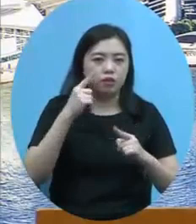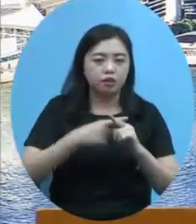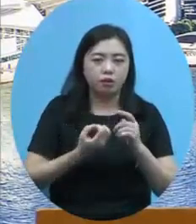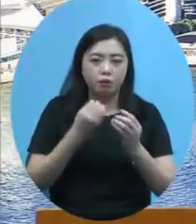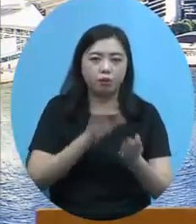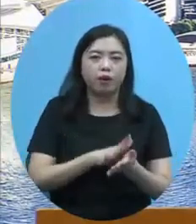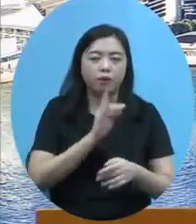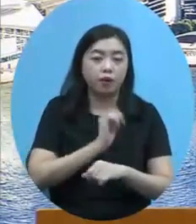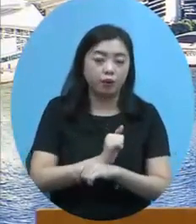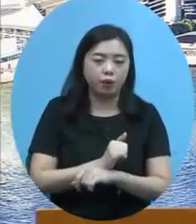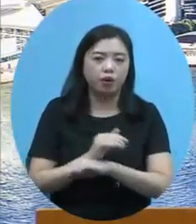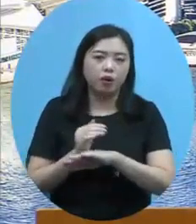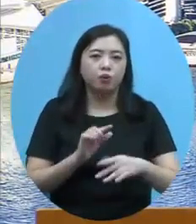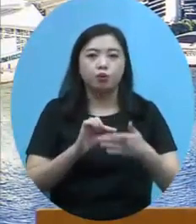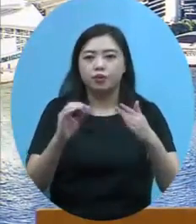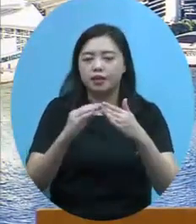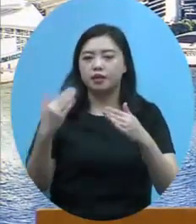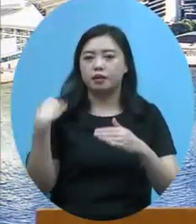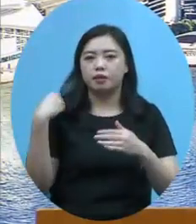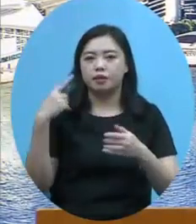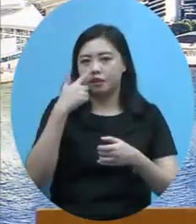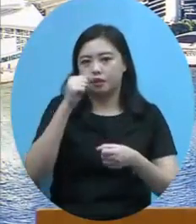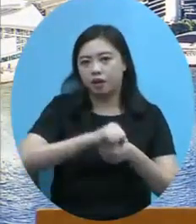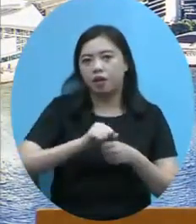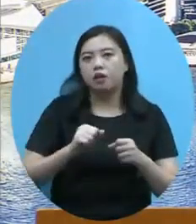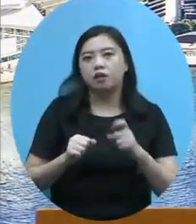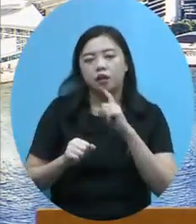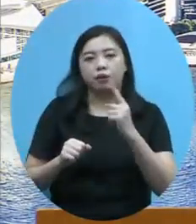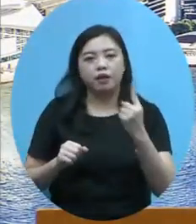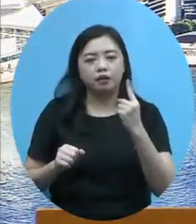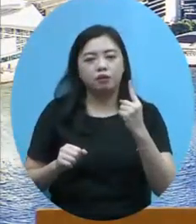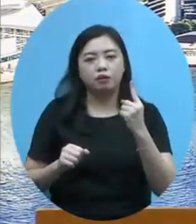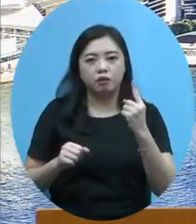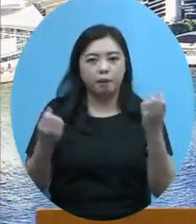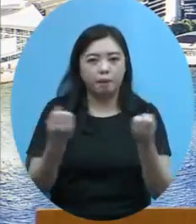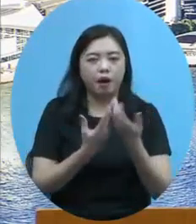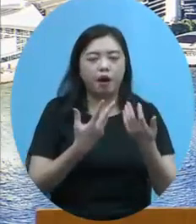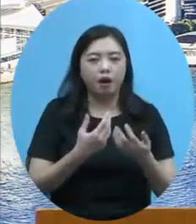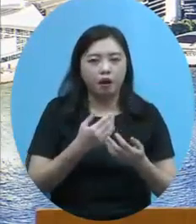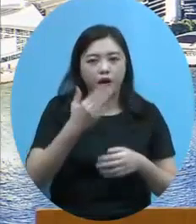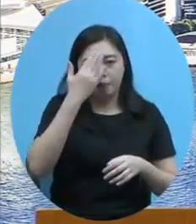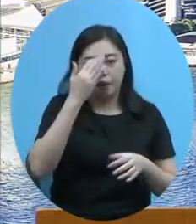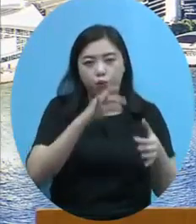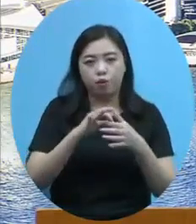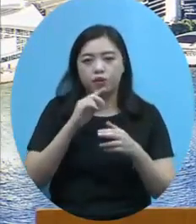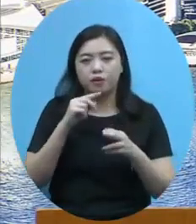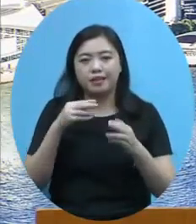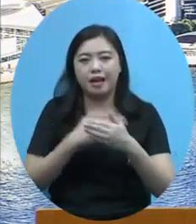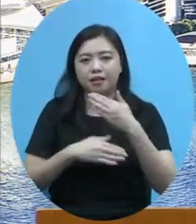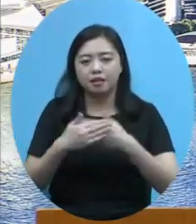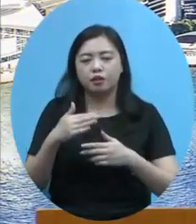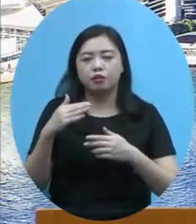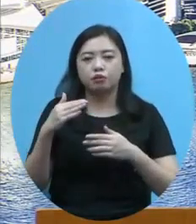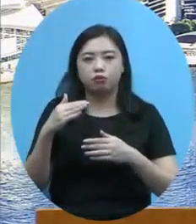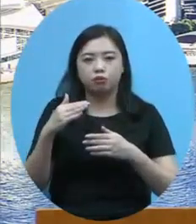案。咁喺院舍方面咧，昨天係新增咗有1宗嘅院舍嘅爆發個案，涉及一間殘疾人士院